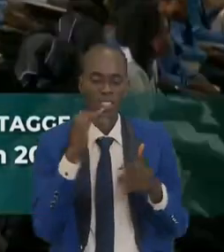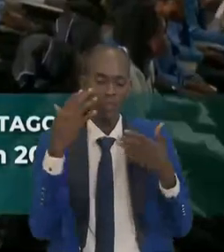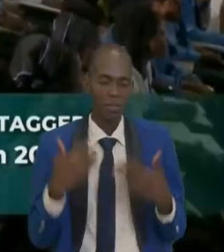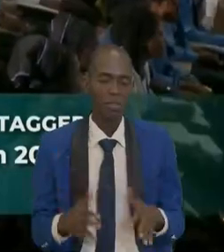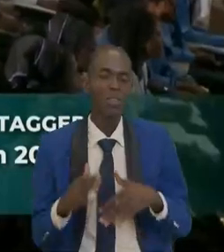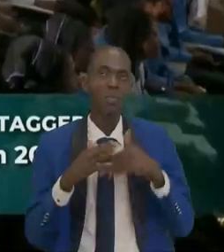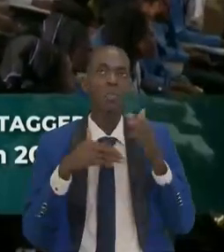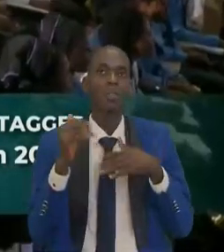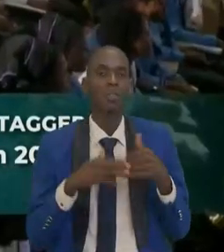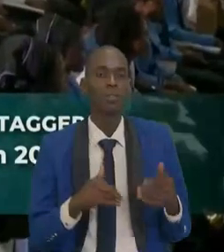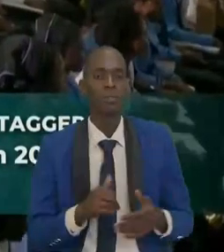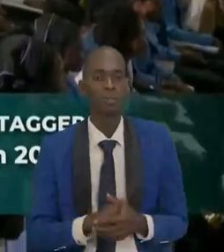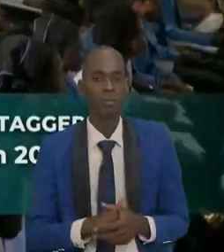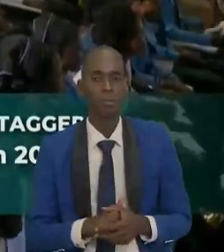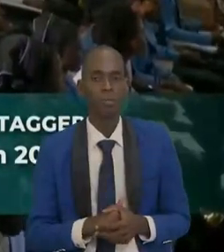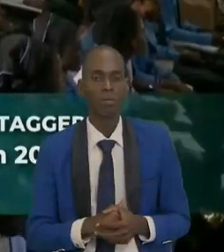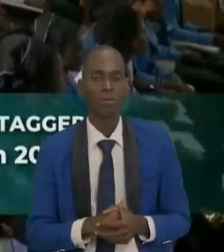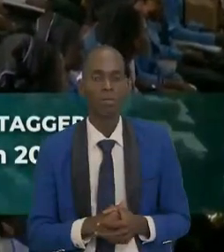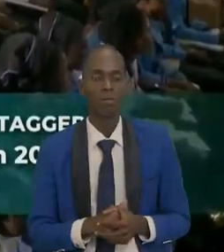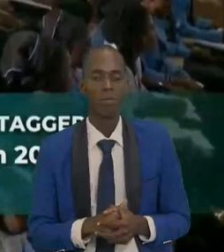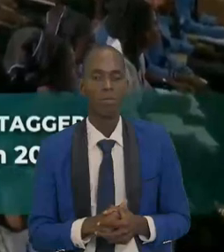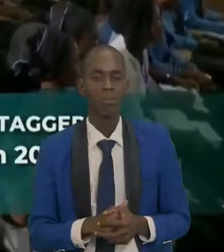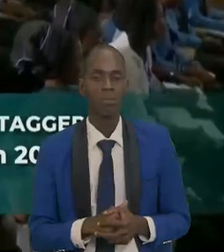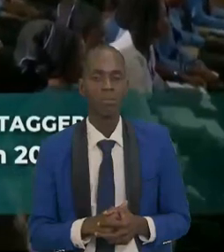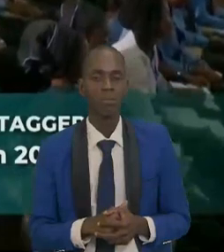maison, l'édifice ne soit construit.